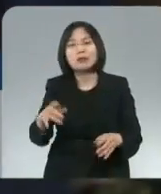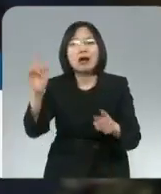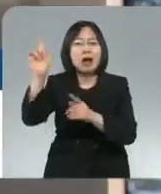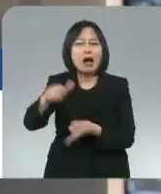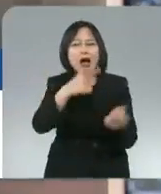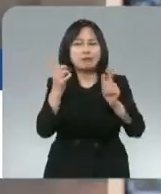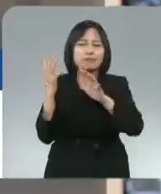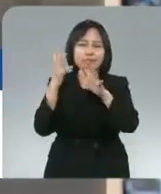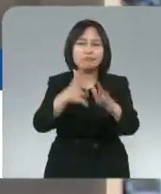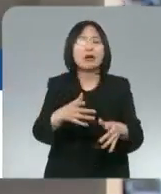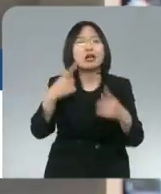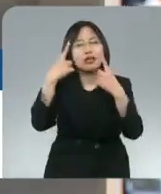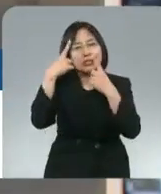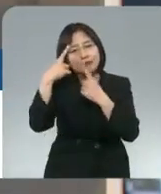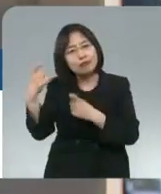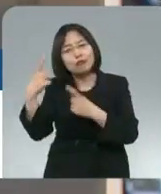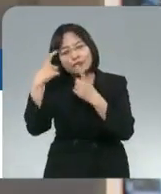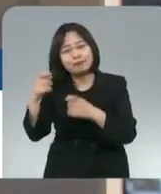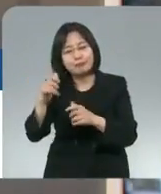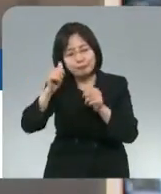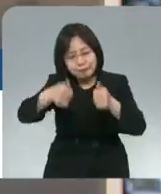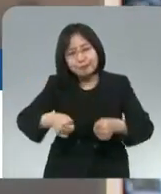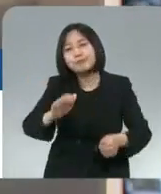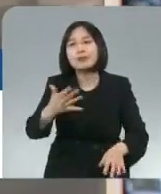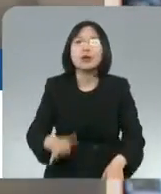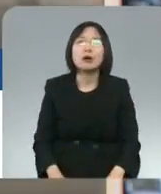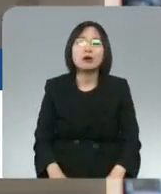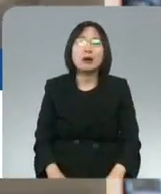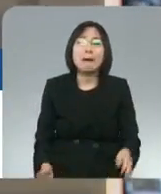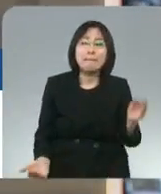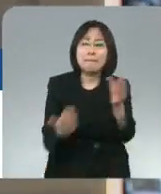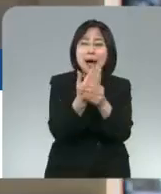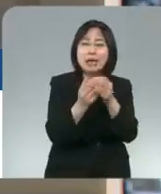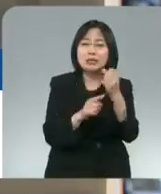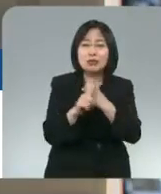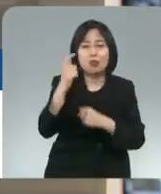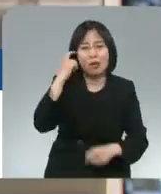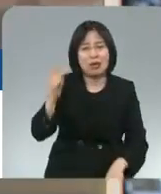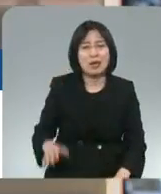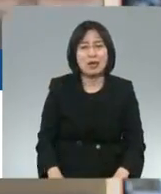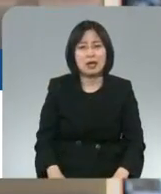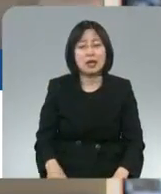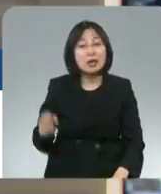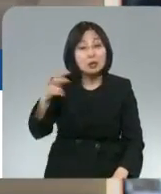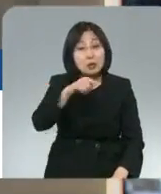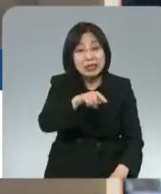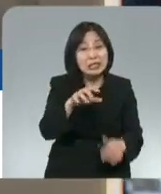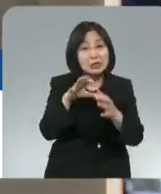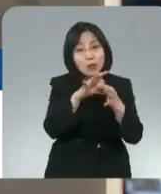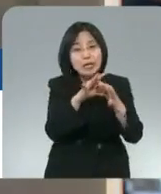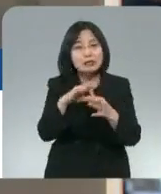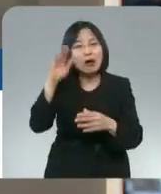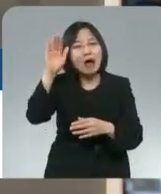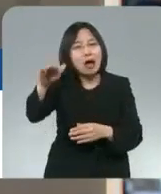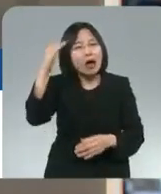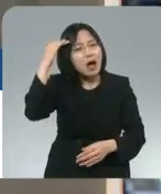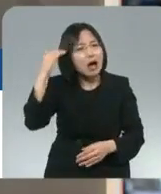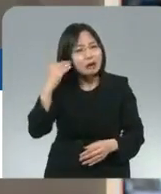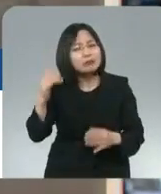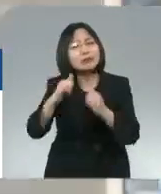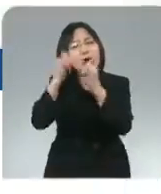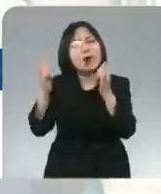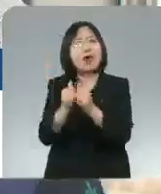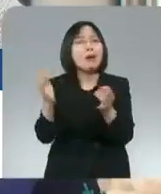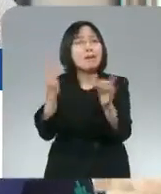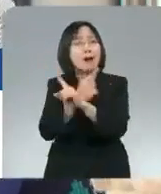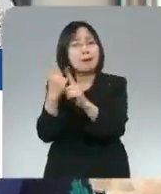parmi eux un citoyen du nom de nam guy pion a voulu mettre la lumière sur cette tragédie pour changer des défauts de la société